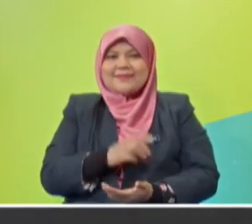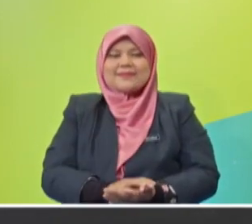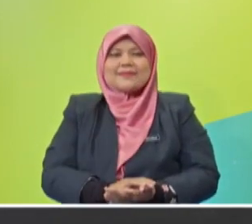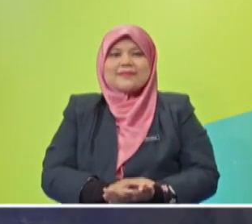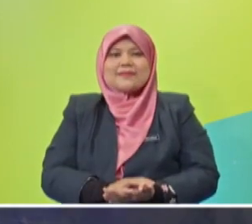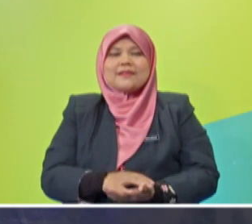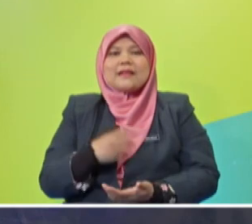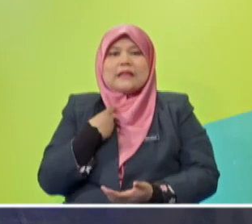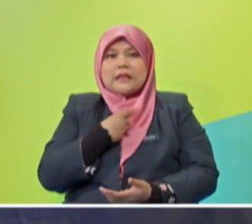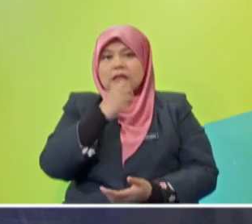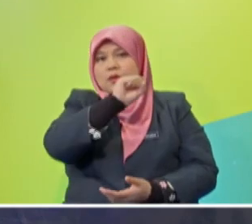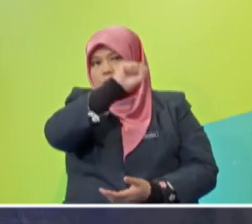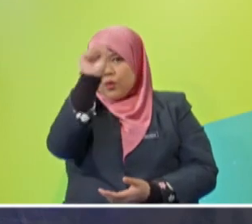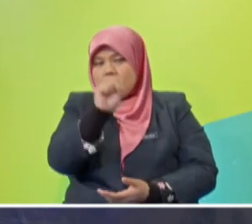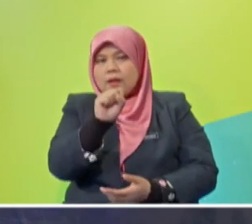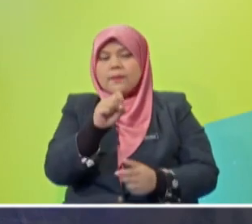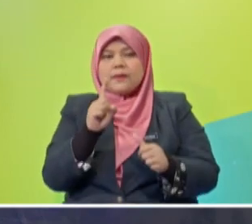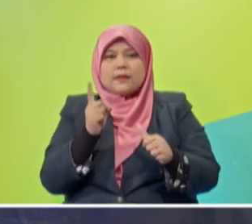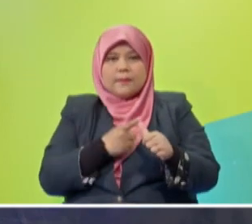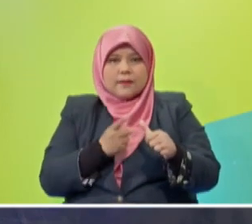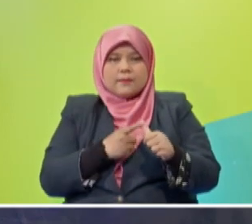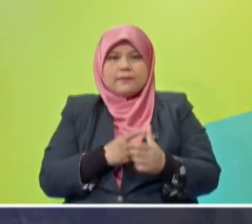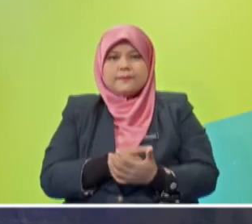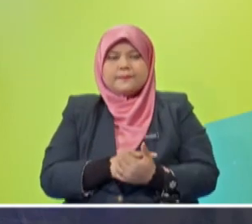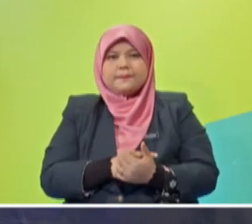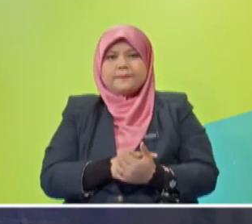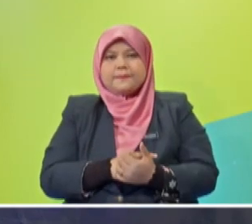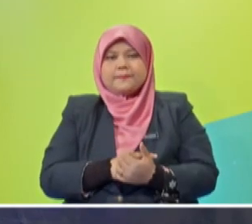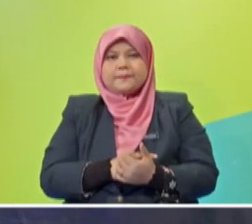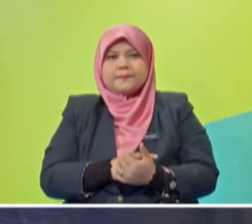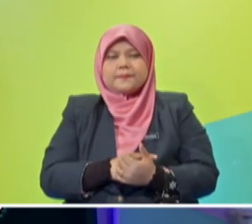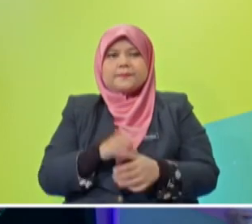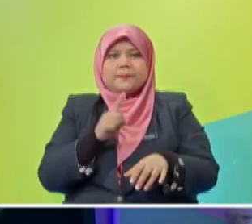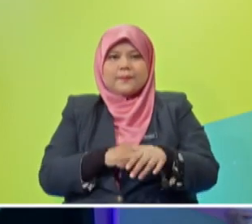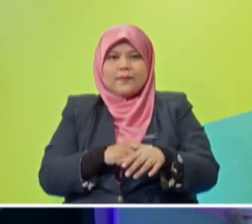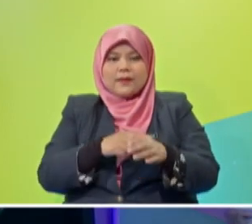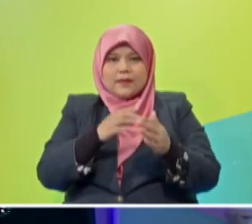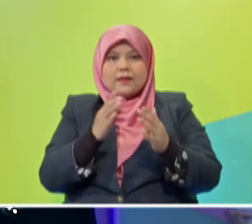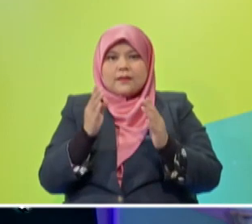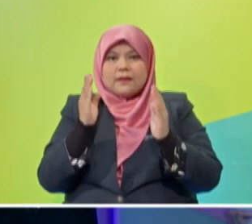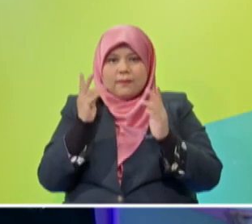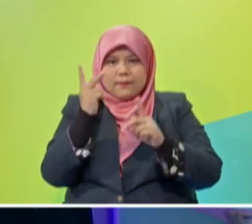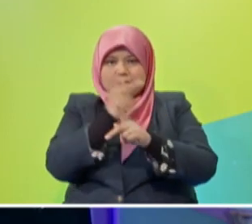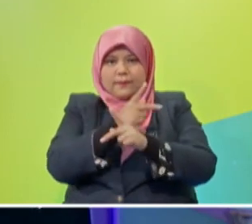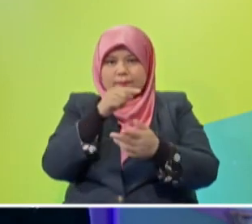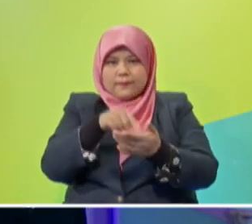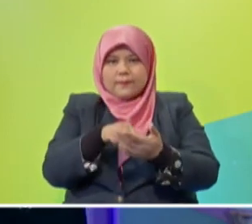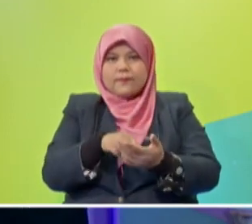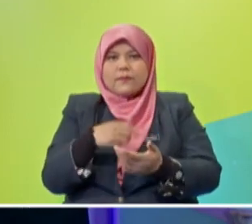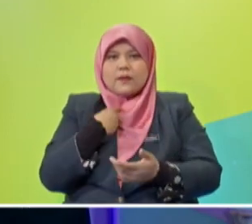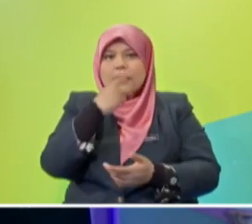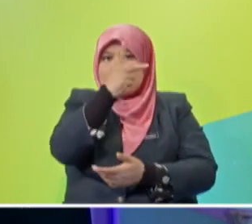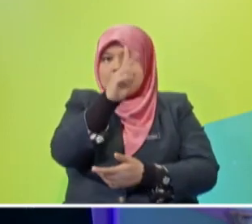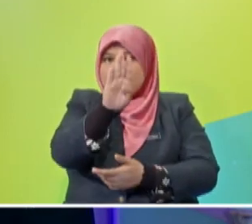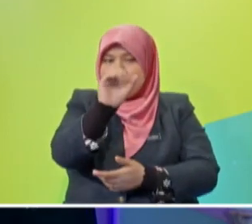ke soalan yang pertama. Okey, sebelum tu cikgu nak nyatakan bahawa di segmen ini kita akan menggunakan soalan berunsurkan kebat.